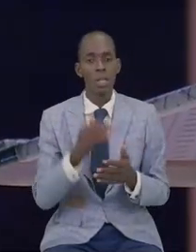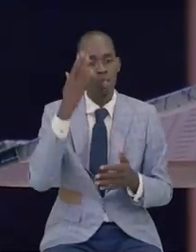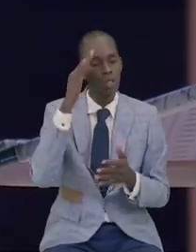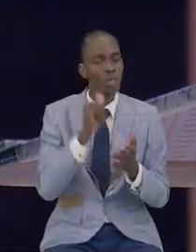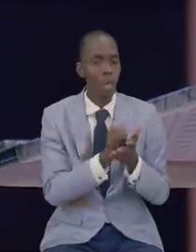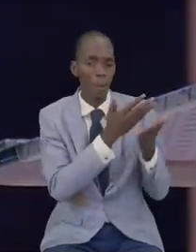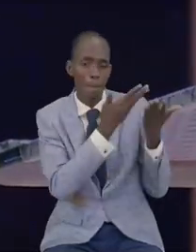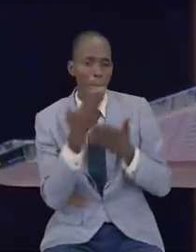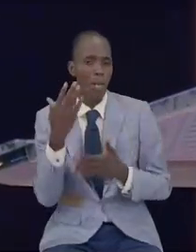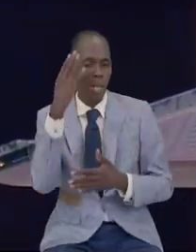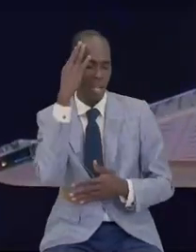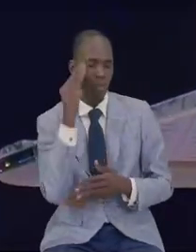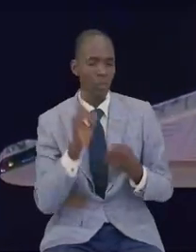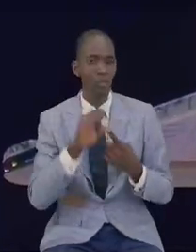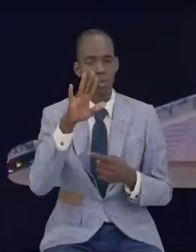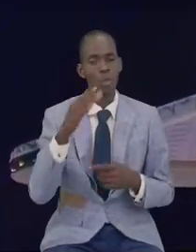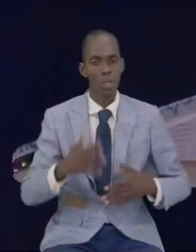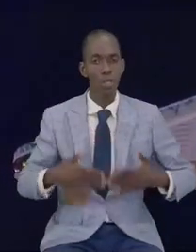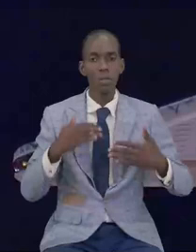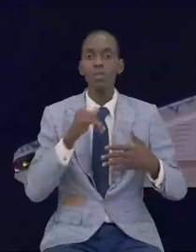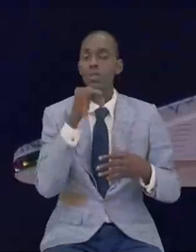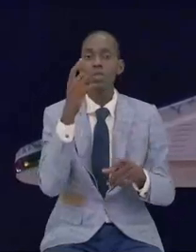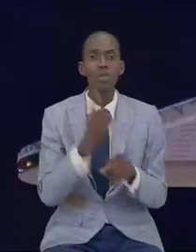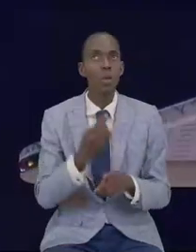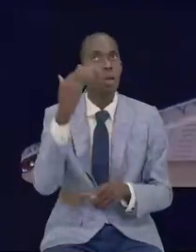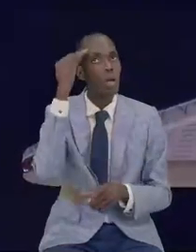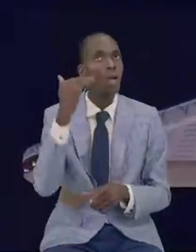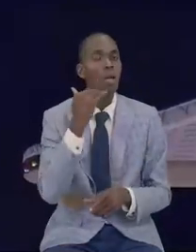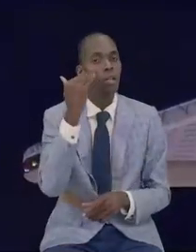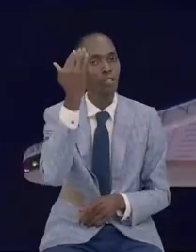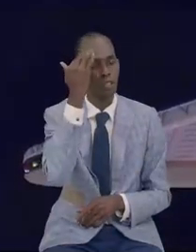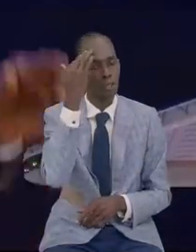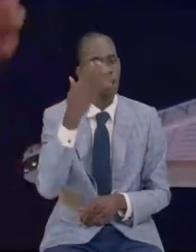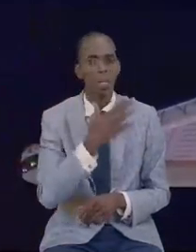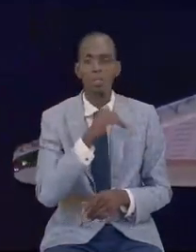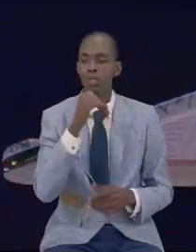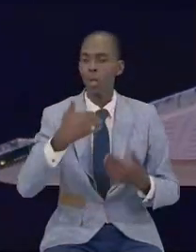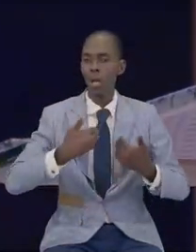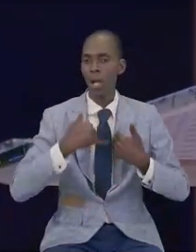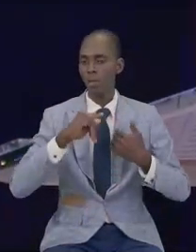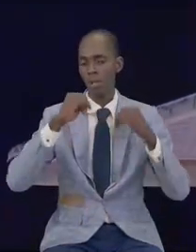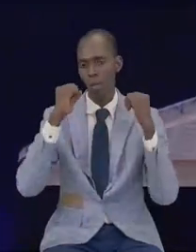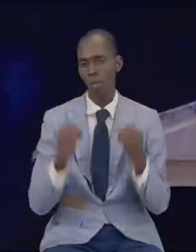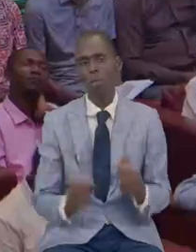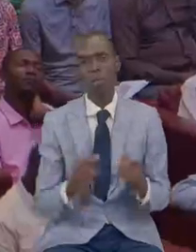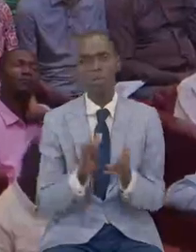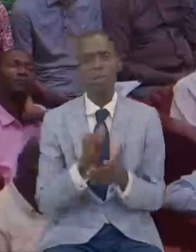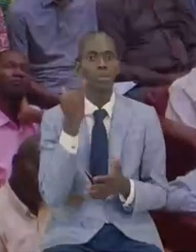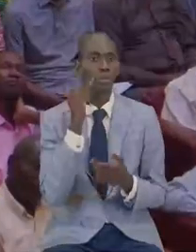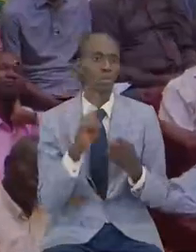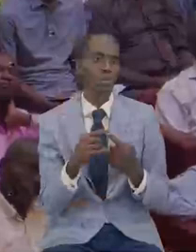Sinon, ce serait seulement une connaissance mentale. On n'aura pas la puissance qu'on doit avoir. C'est dit ici, et